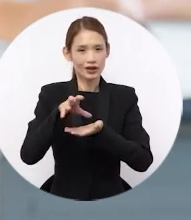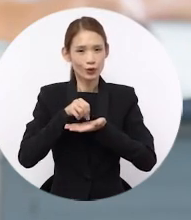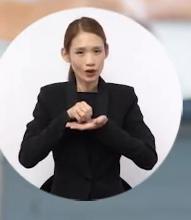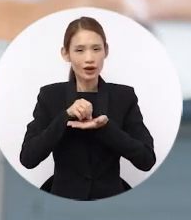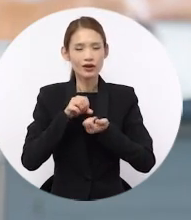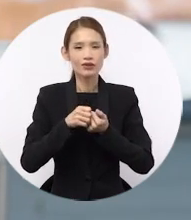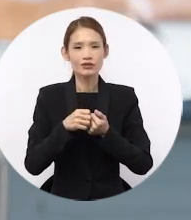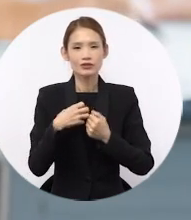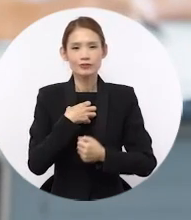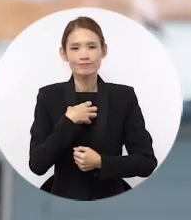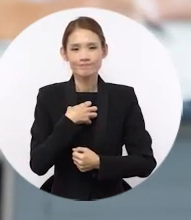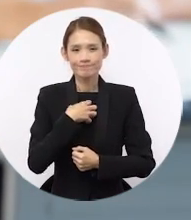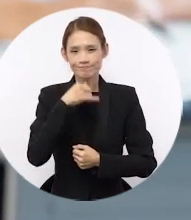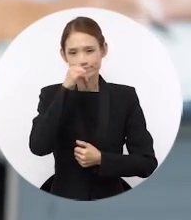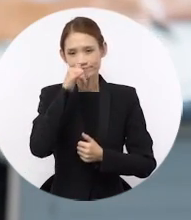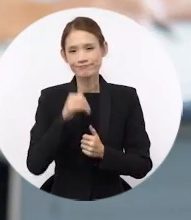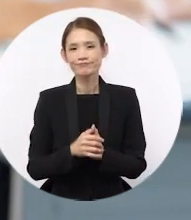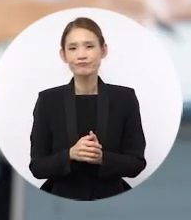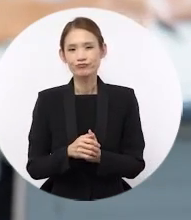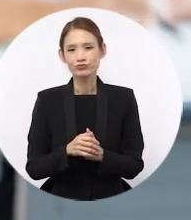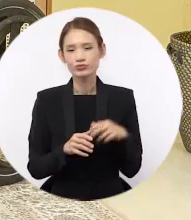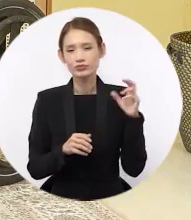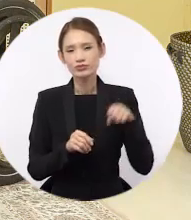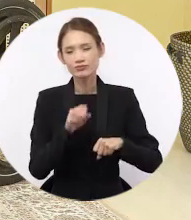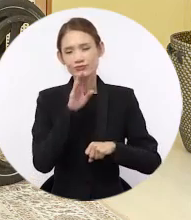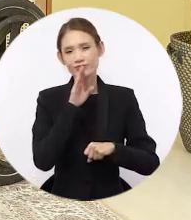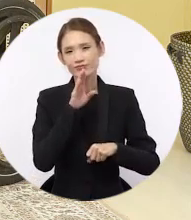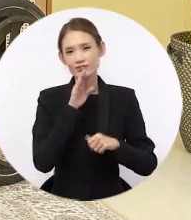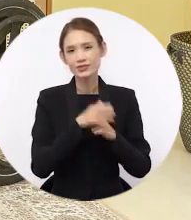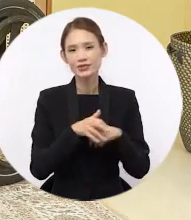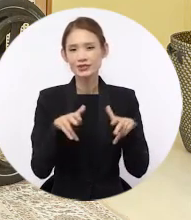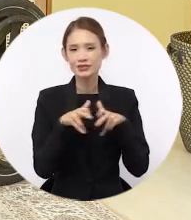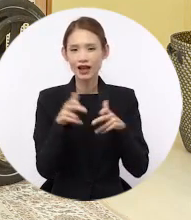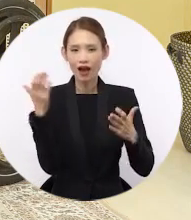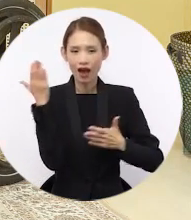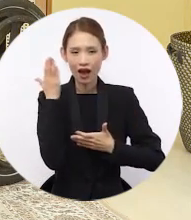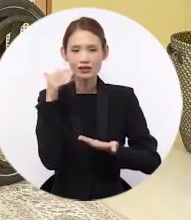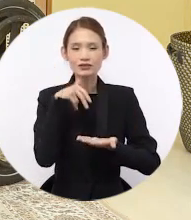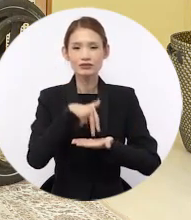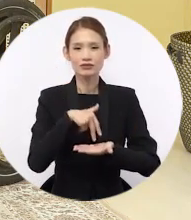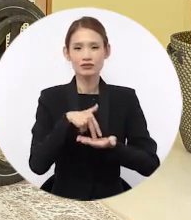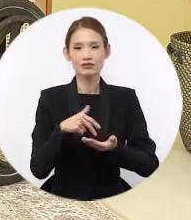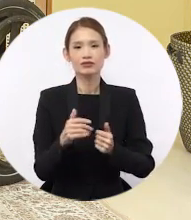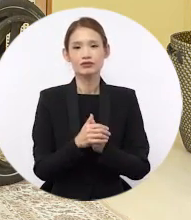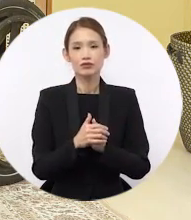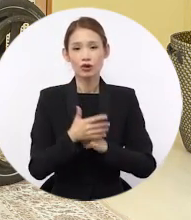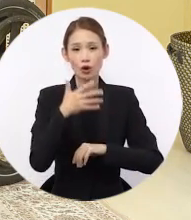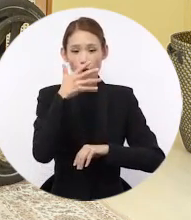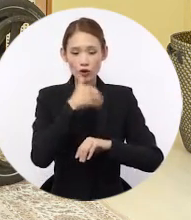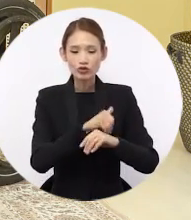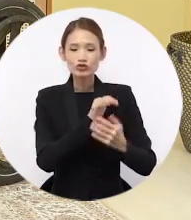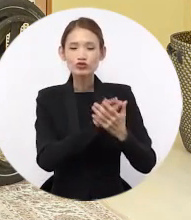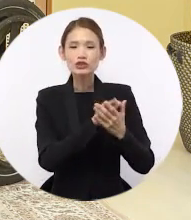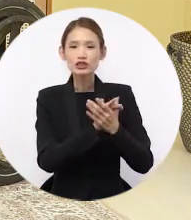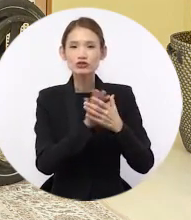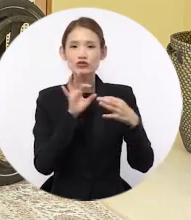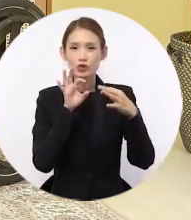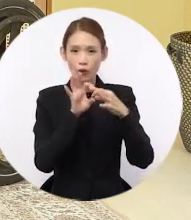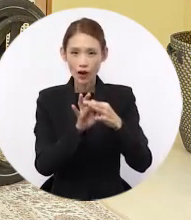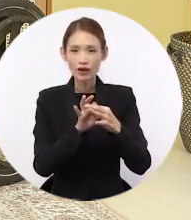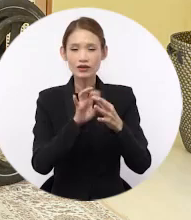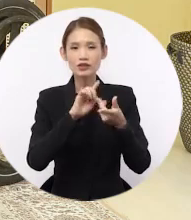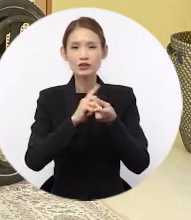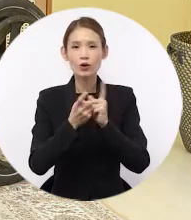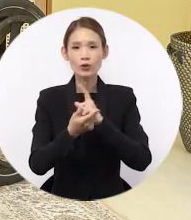않을까 하는 것에서 약간 염려가 됩니다. 아, 맞아요. 이게 장애 학생들 입장에서는 아니 어차피 친구